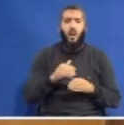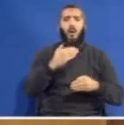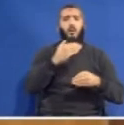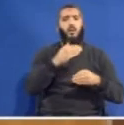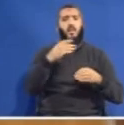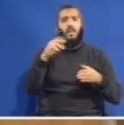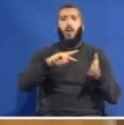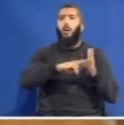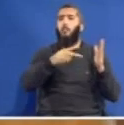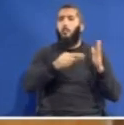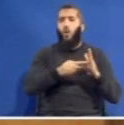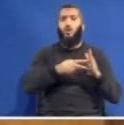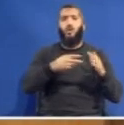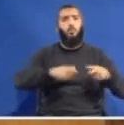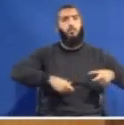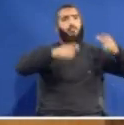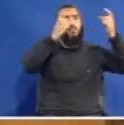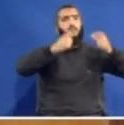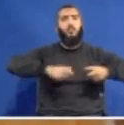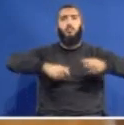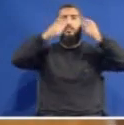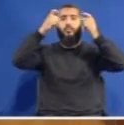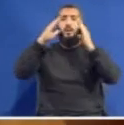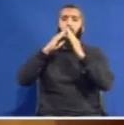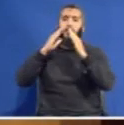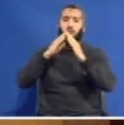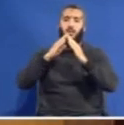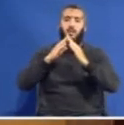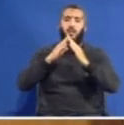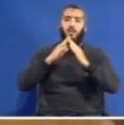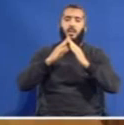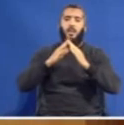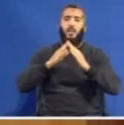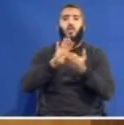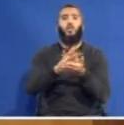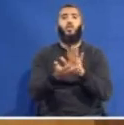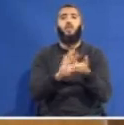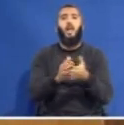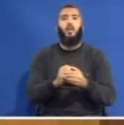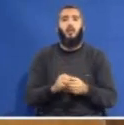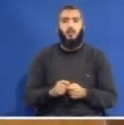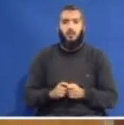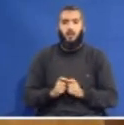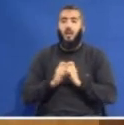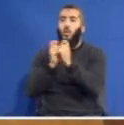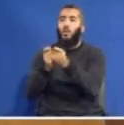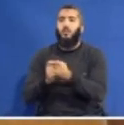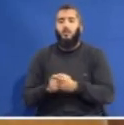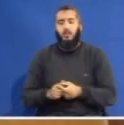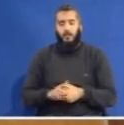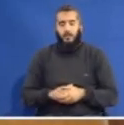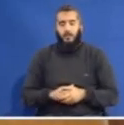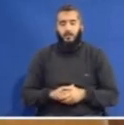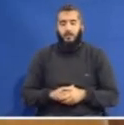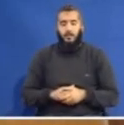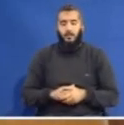وضعت، وهذه السكنات الاجتماعية التي توزع بالآلاف مش بالمئات، بالآلاف.